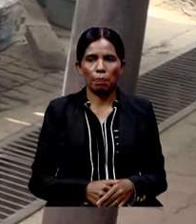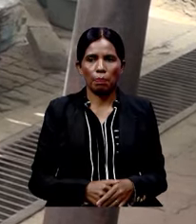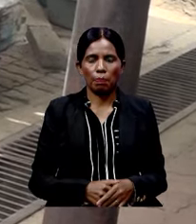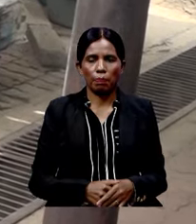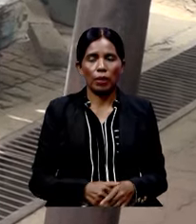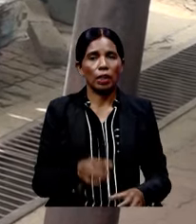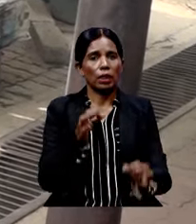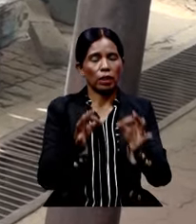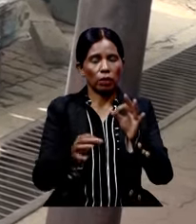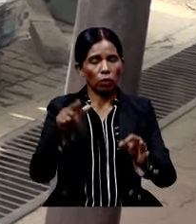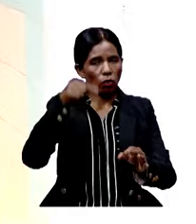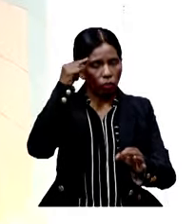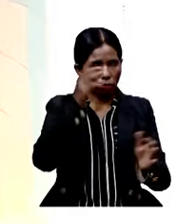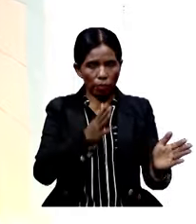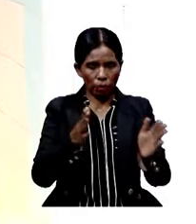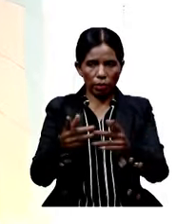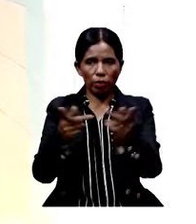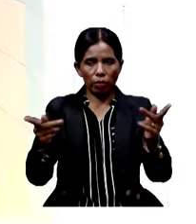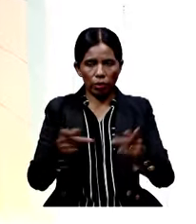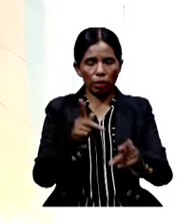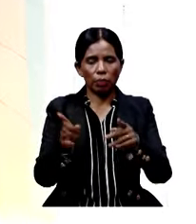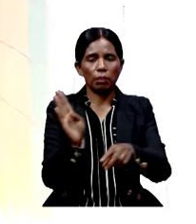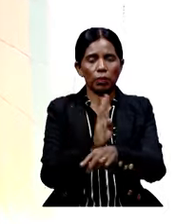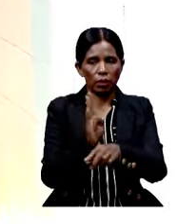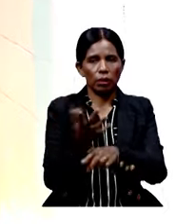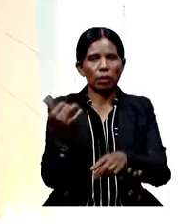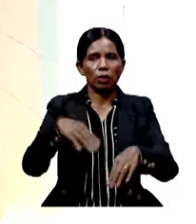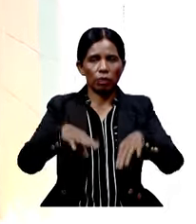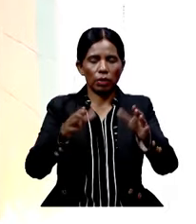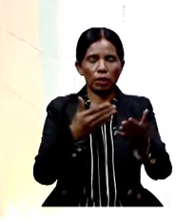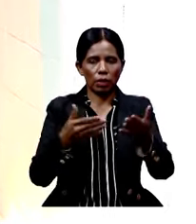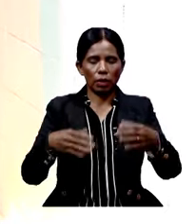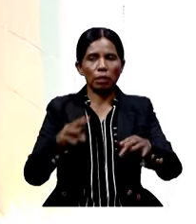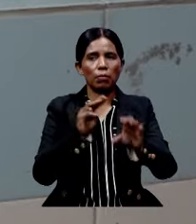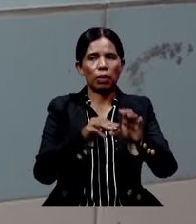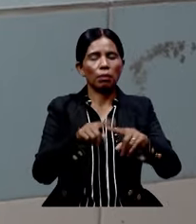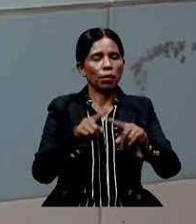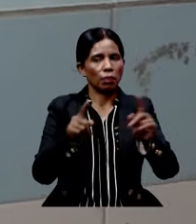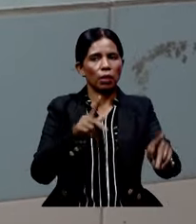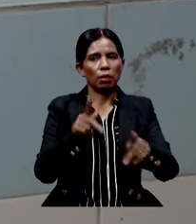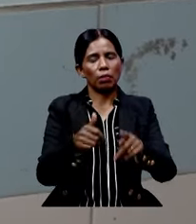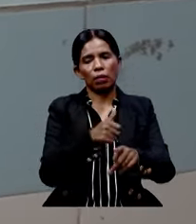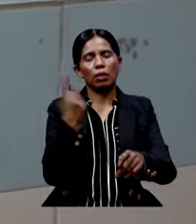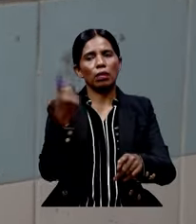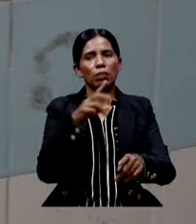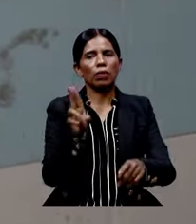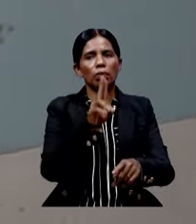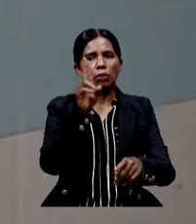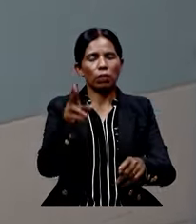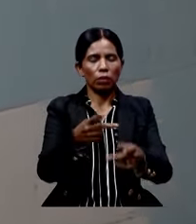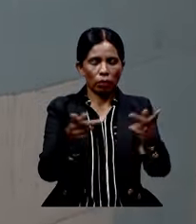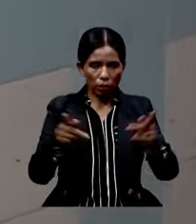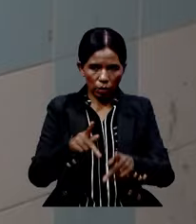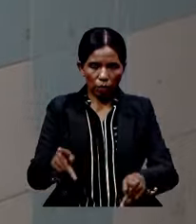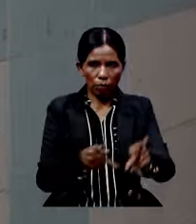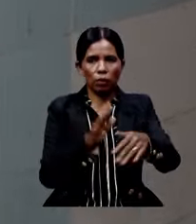Maski governo prepara una fatim ba negosiante sira atu fan sasan ya mercado laran, mai be negosiante balong na fatim utilize espasu